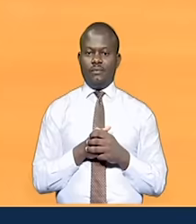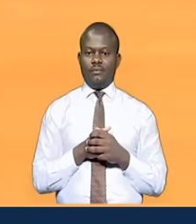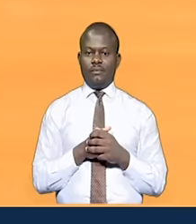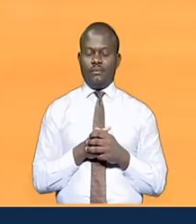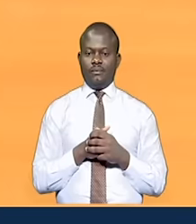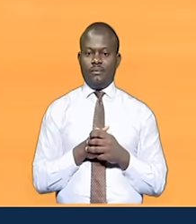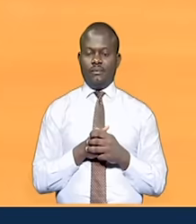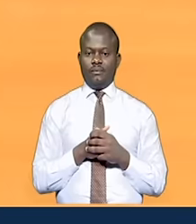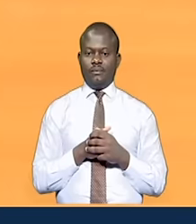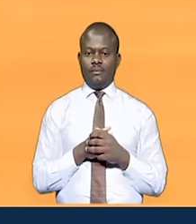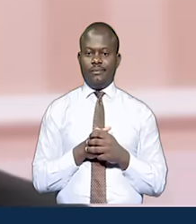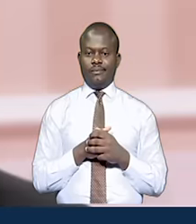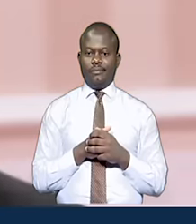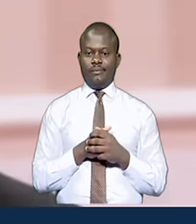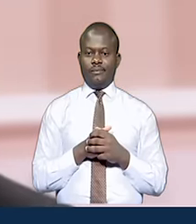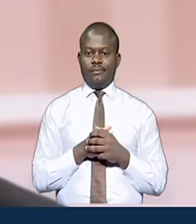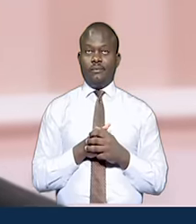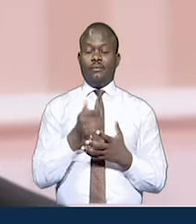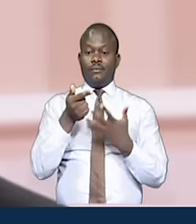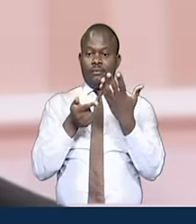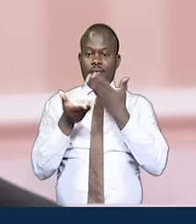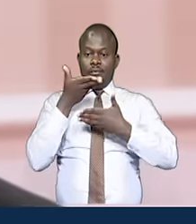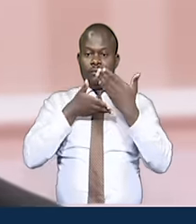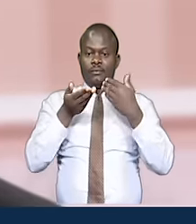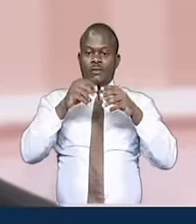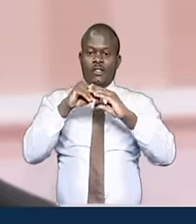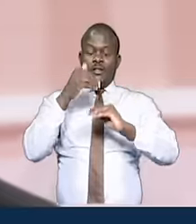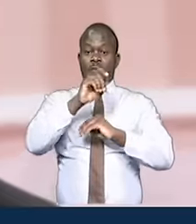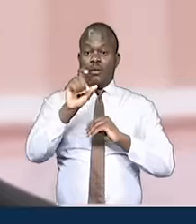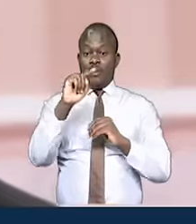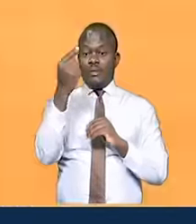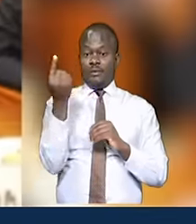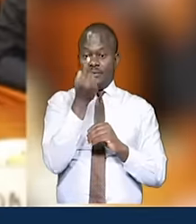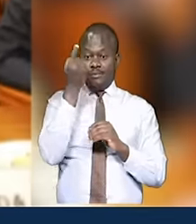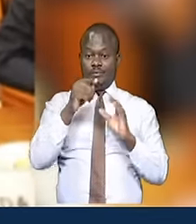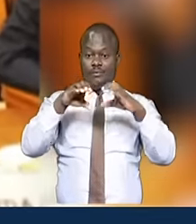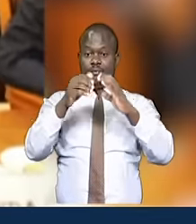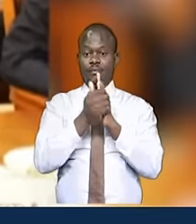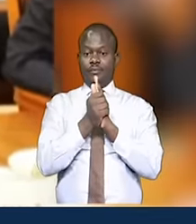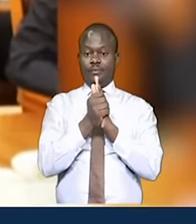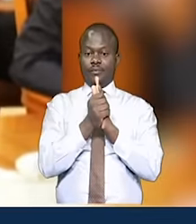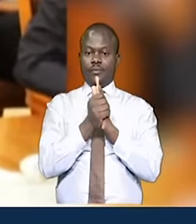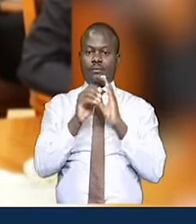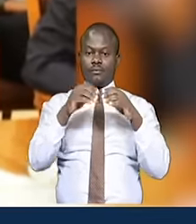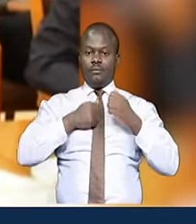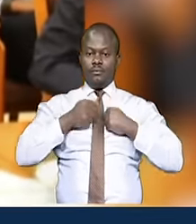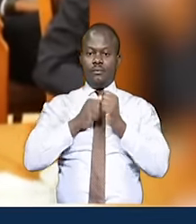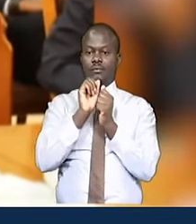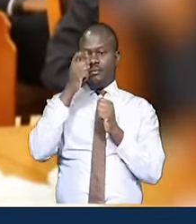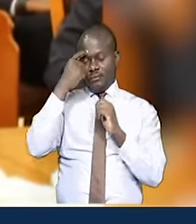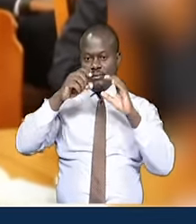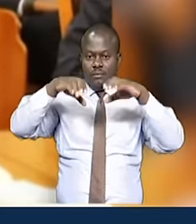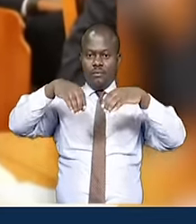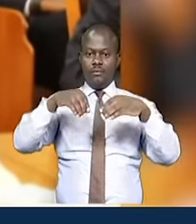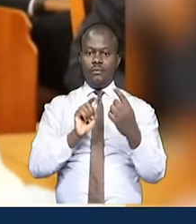if the forces were there iki kiganiro kibaye nyuma y'icyumweru kimwe gusa itsinda ry'intumwa z'u Rwanda n'iza Repubulika ya Demokarasi ya